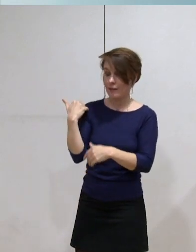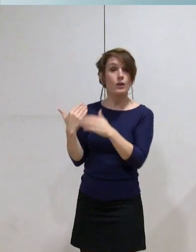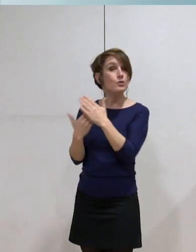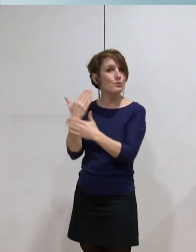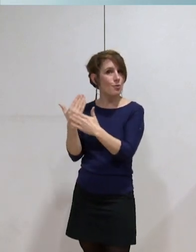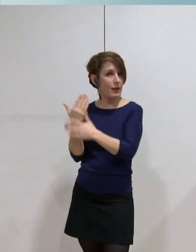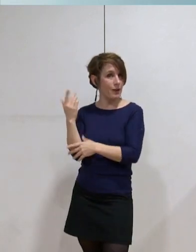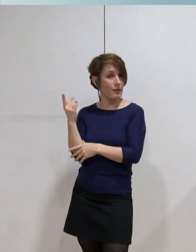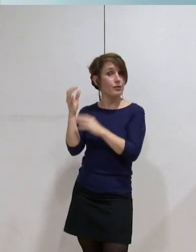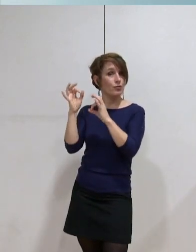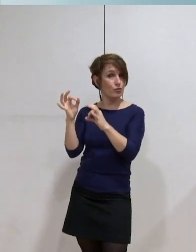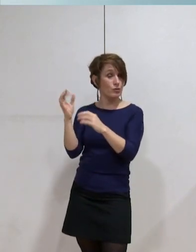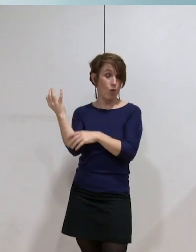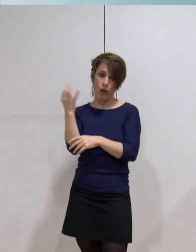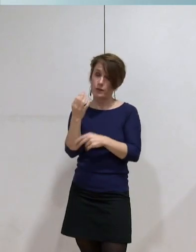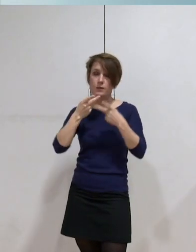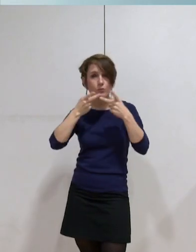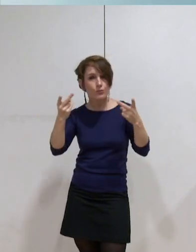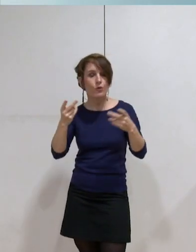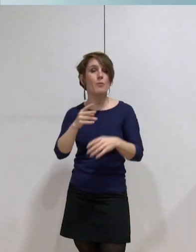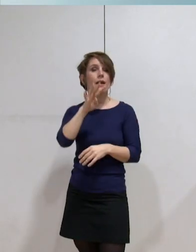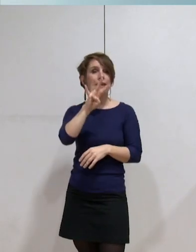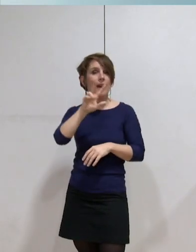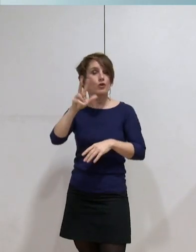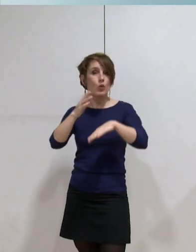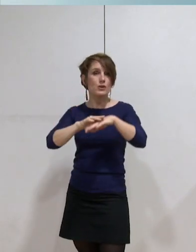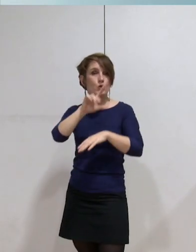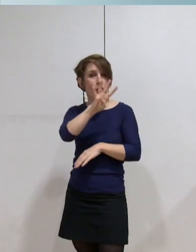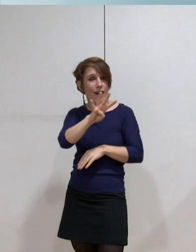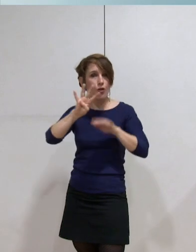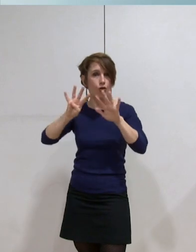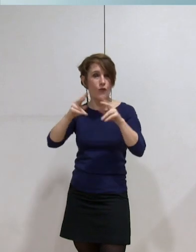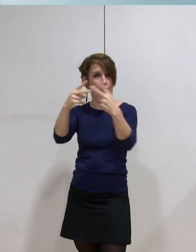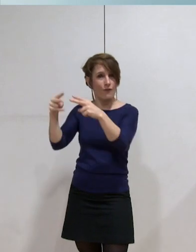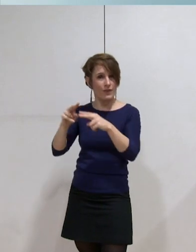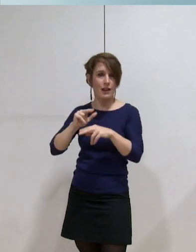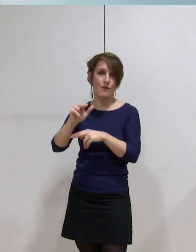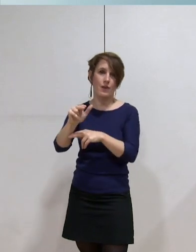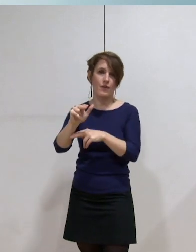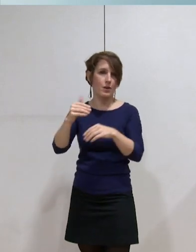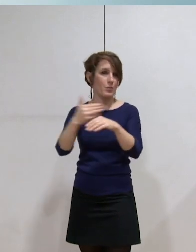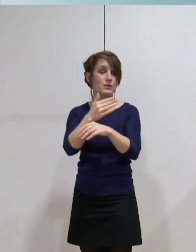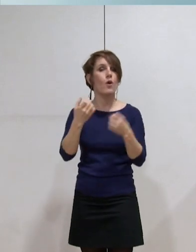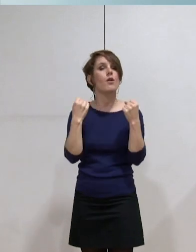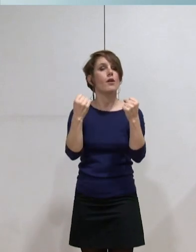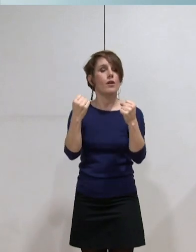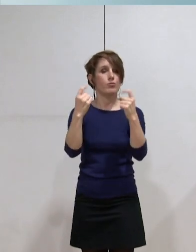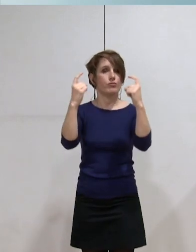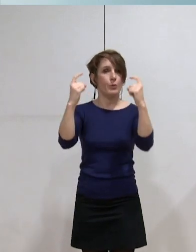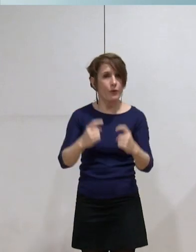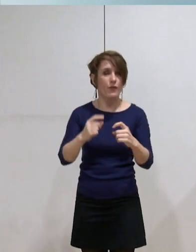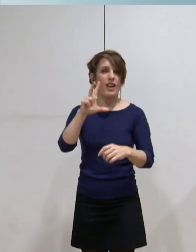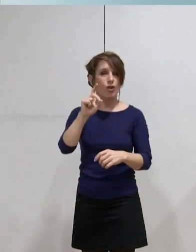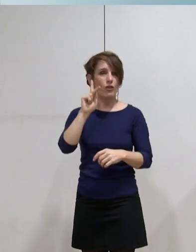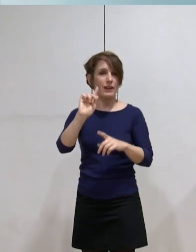dans 43 de ces 49 communes sera apaiser avec la généralisation du 30 km/h qui permettra à